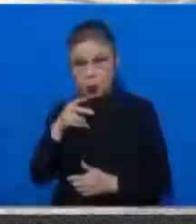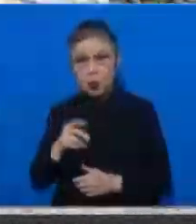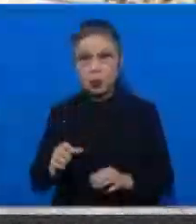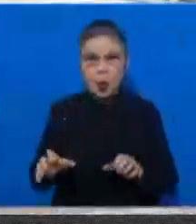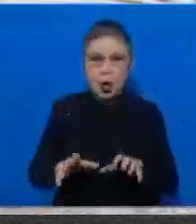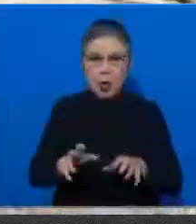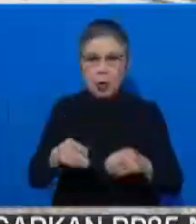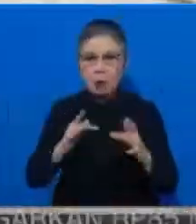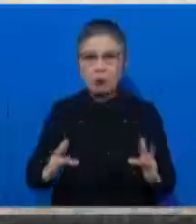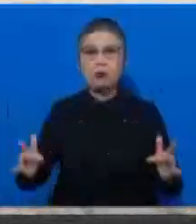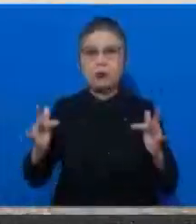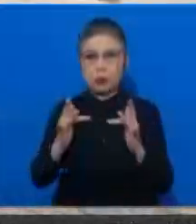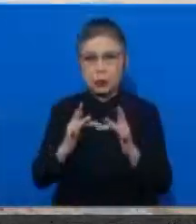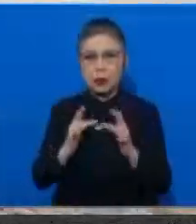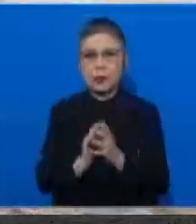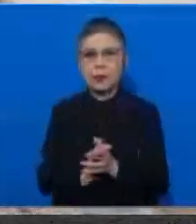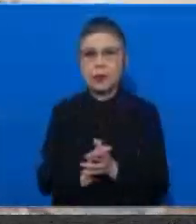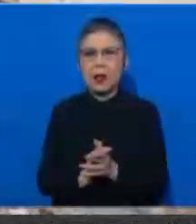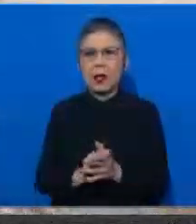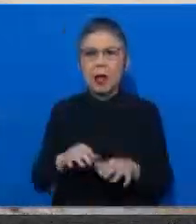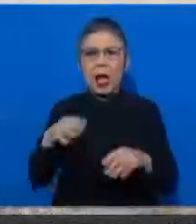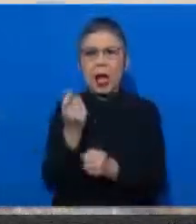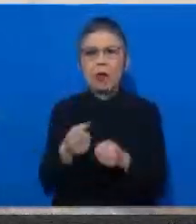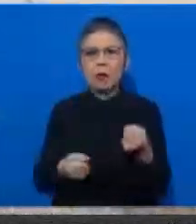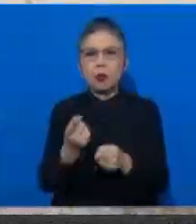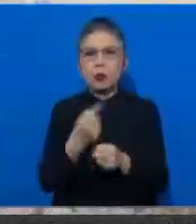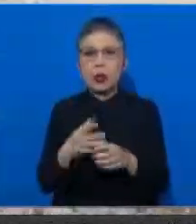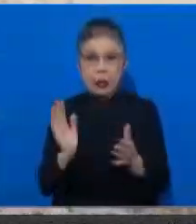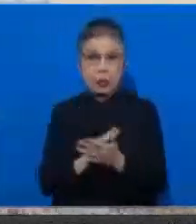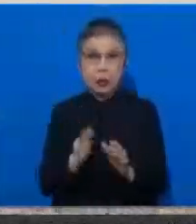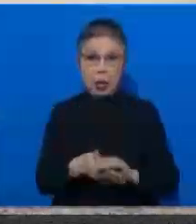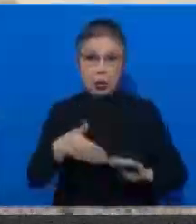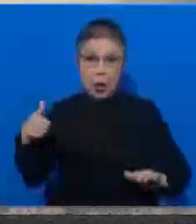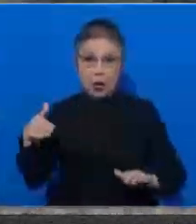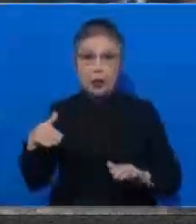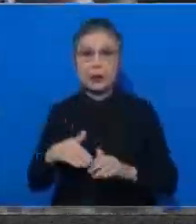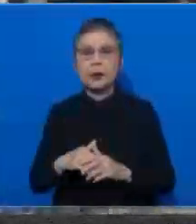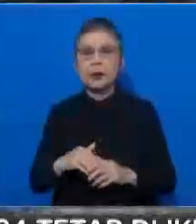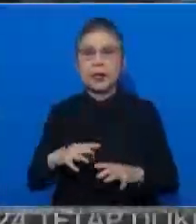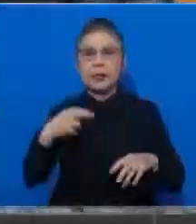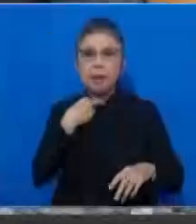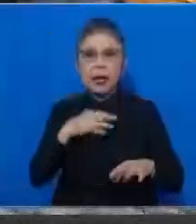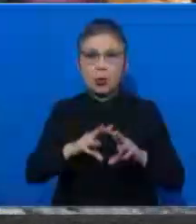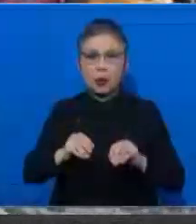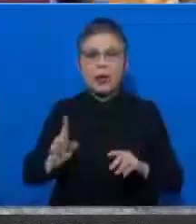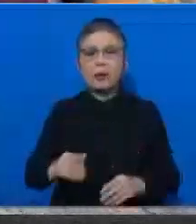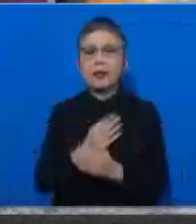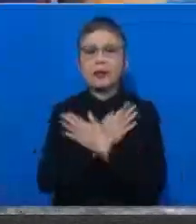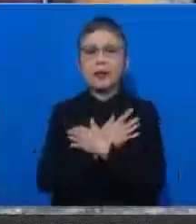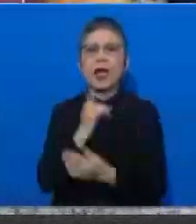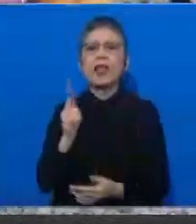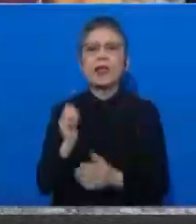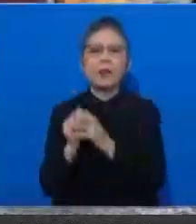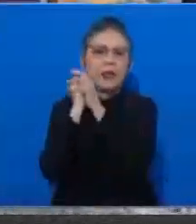dan viral di media sosial. Meski mobil ambulans akhirnya berhasil keluar dari jebakan lumpur, namun jenazah harus